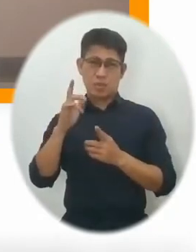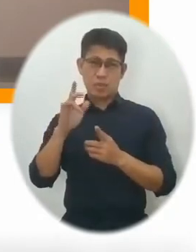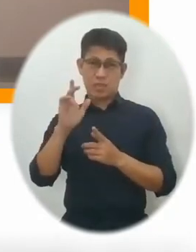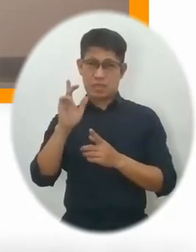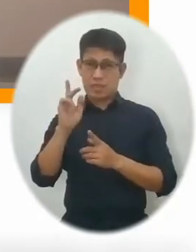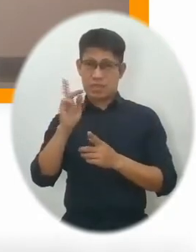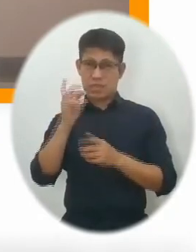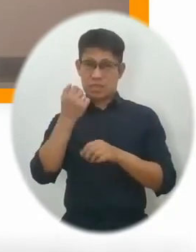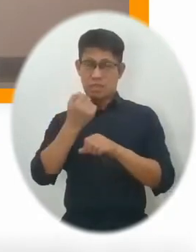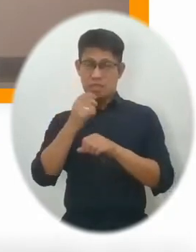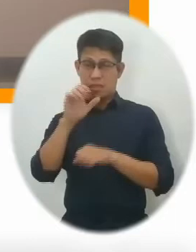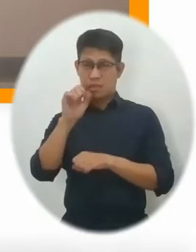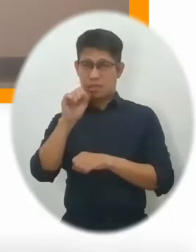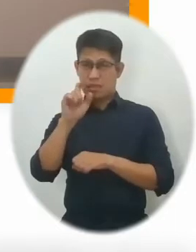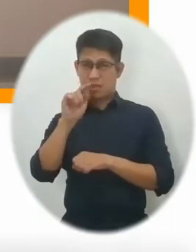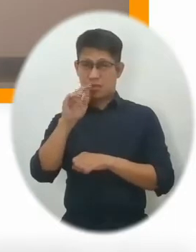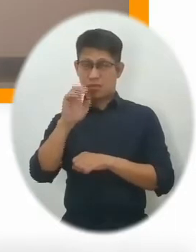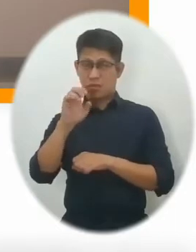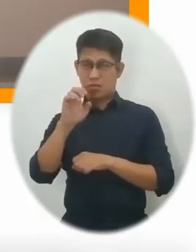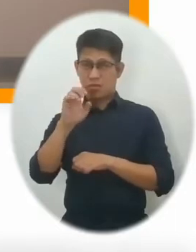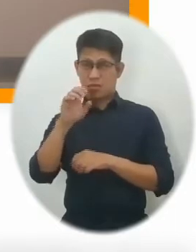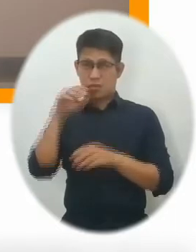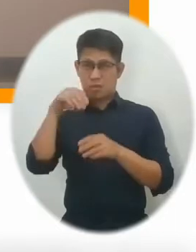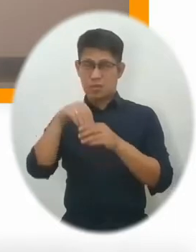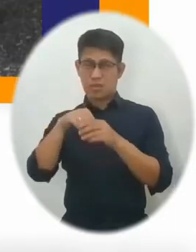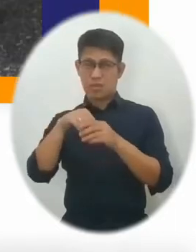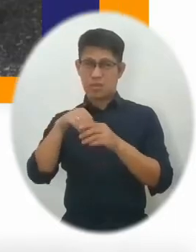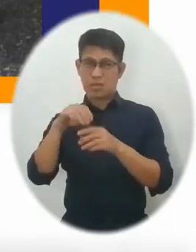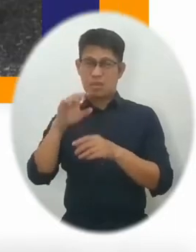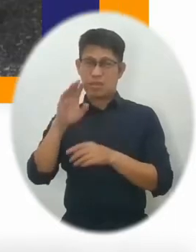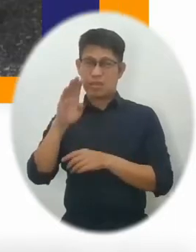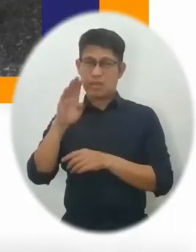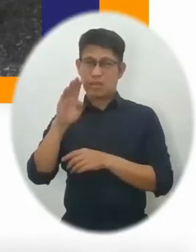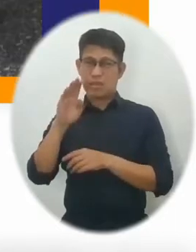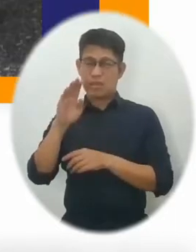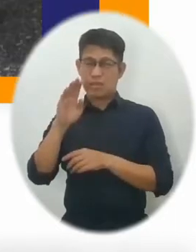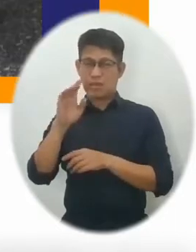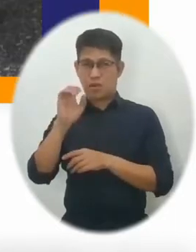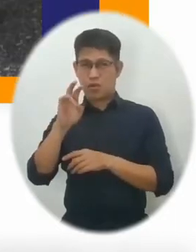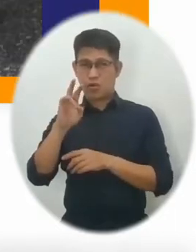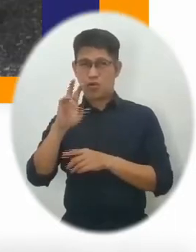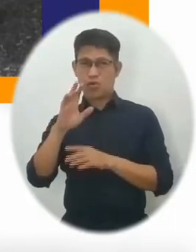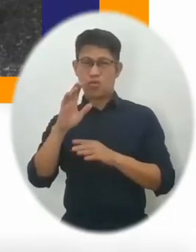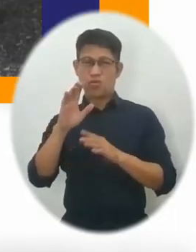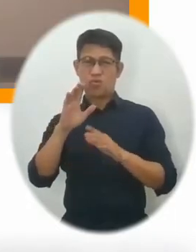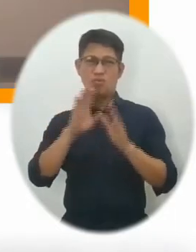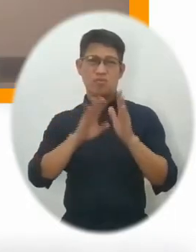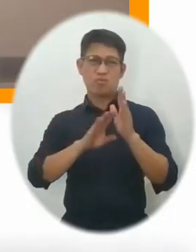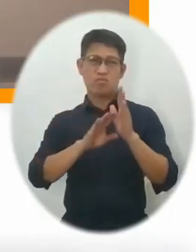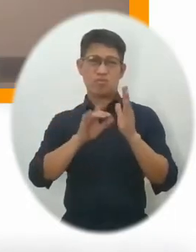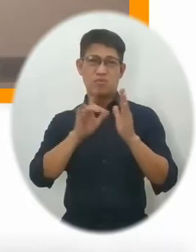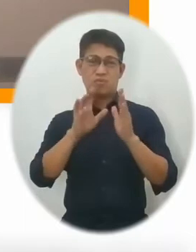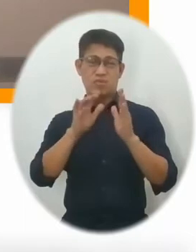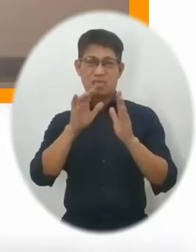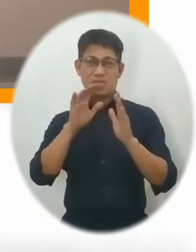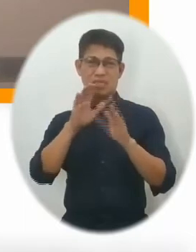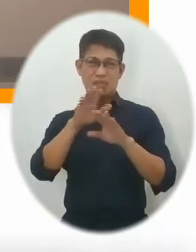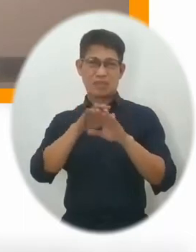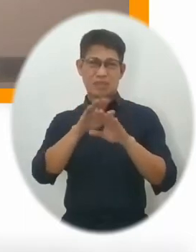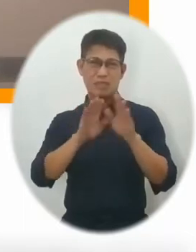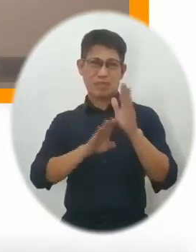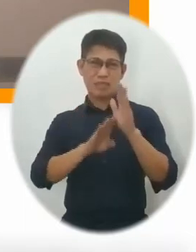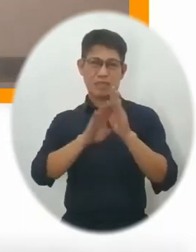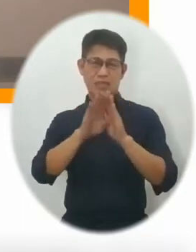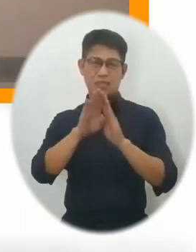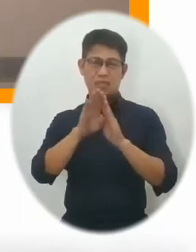ng bato sa apto o yung tinatawag nating gallstone. Maaring ding magkaroon ng mahinang paglaki o mabagal ng